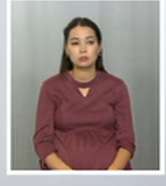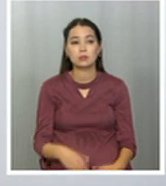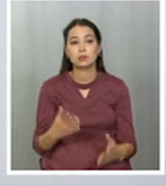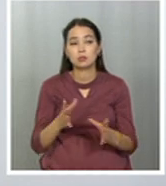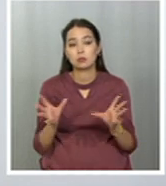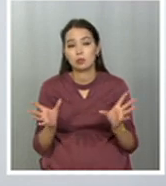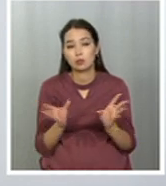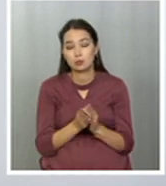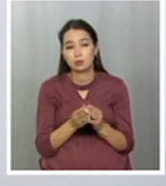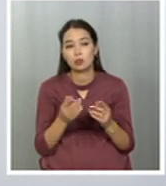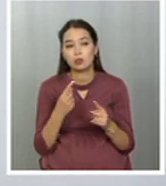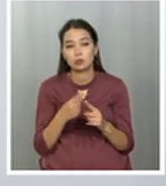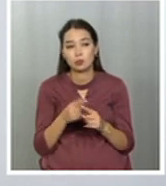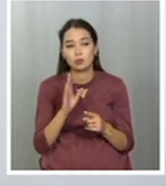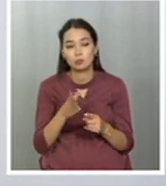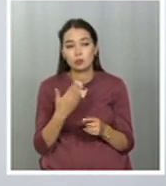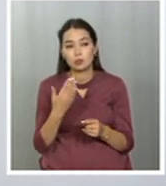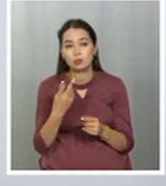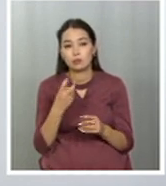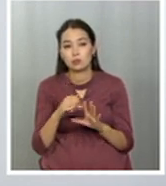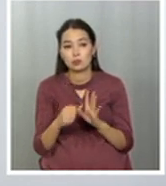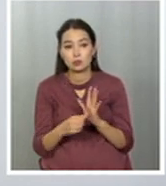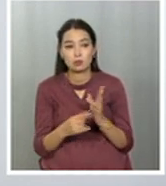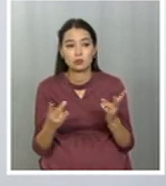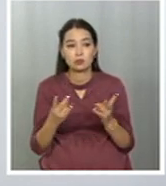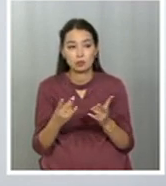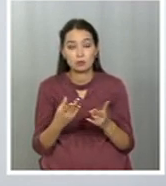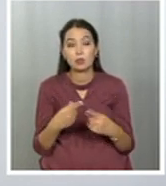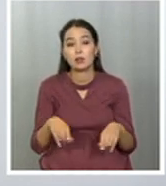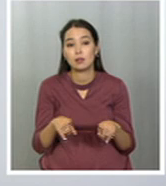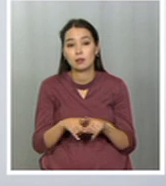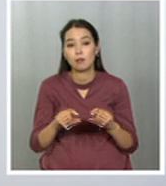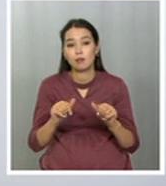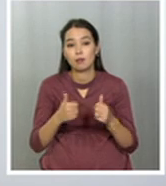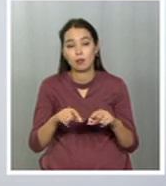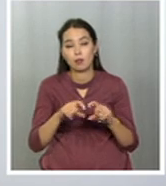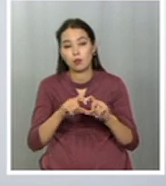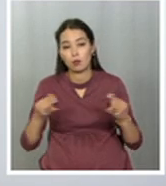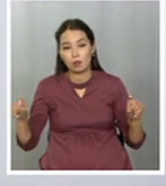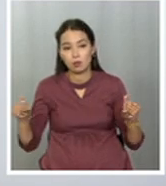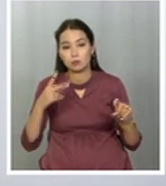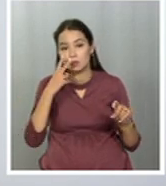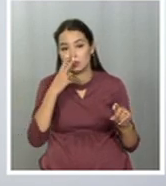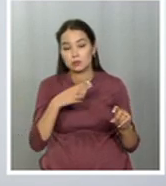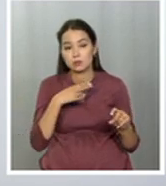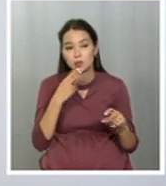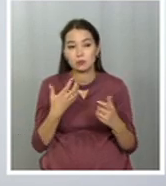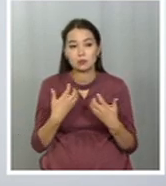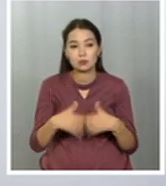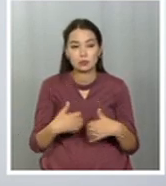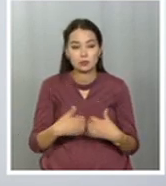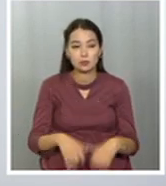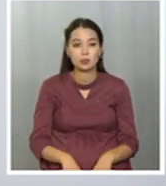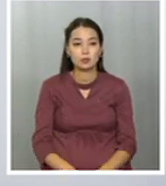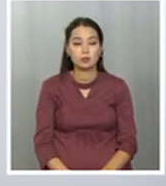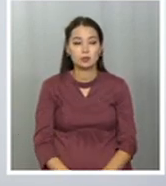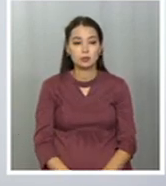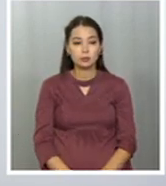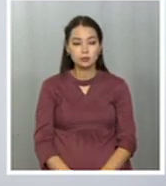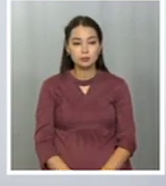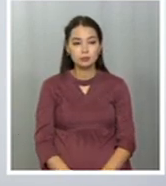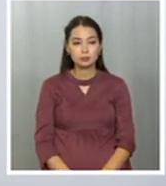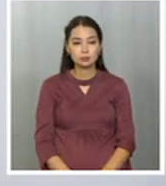болсақ, онда келесіні аламыз. Яғни А1 қосылған АН қосу, А2 қосылған